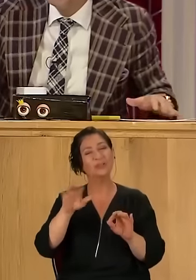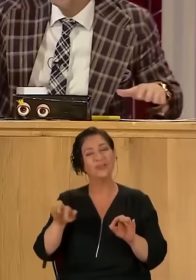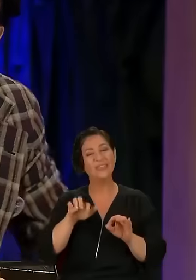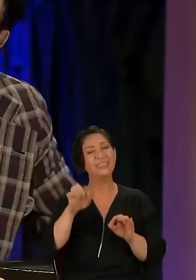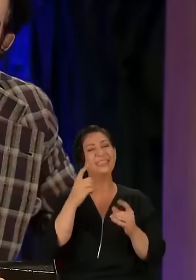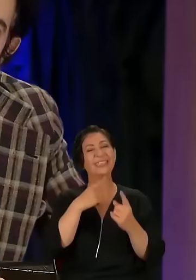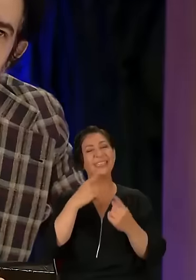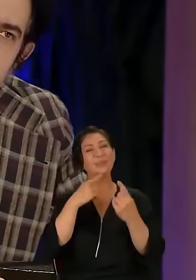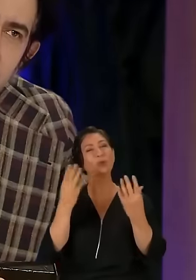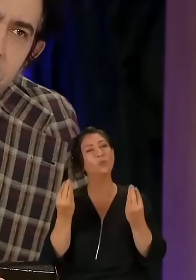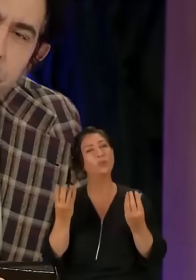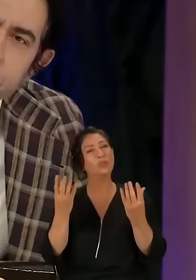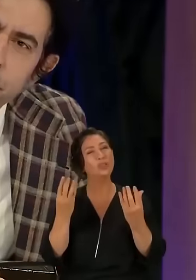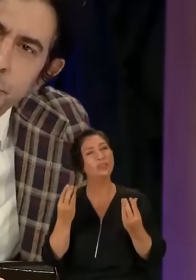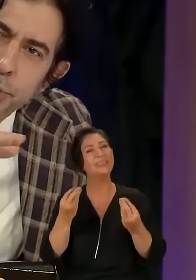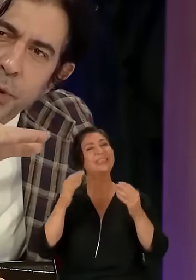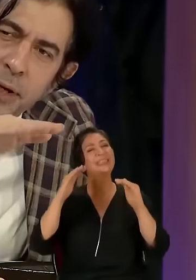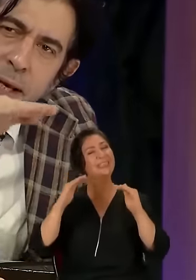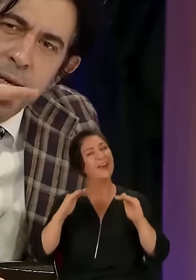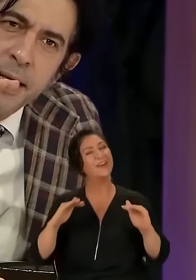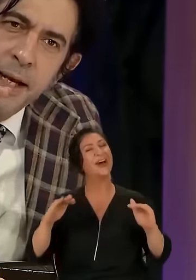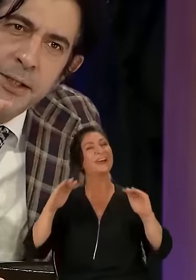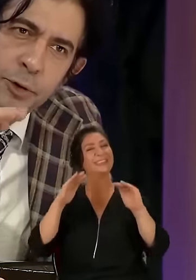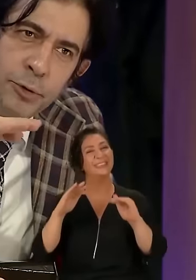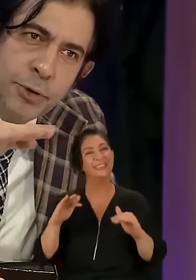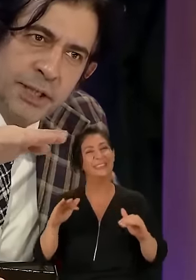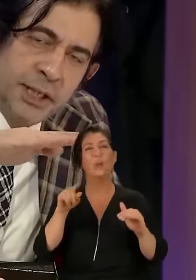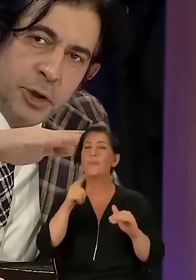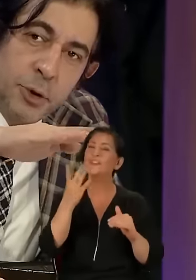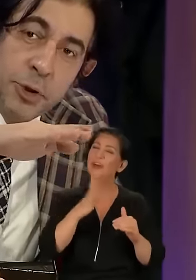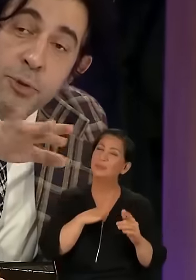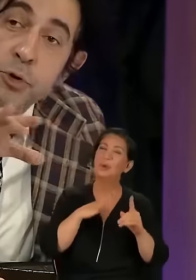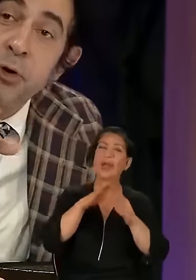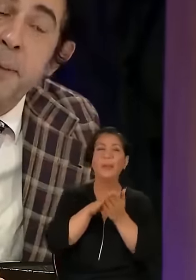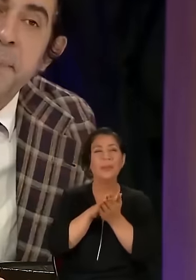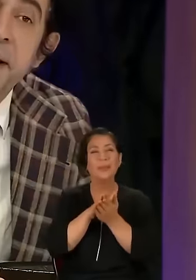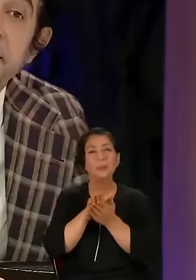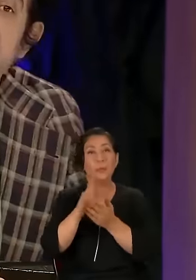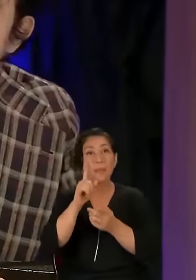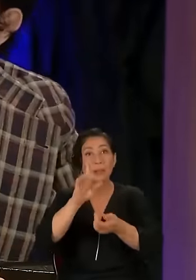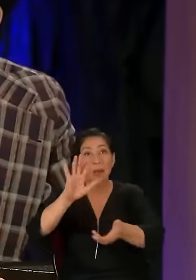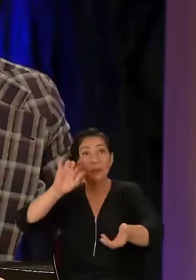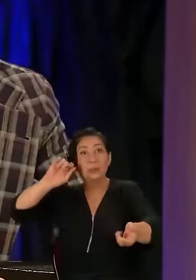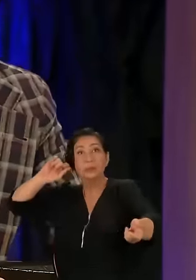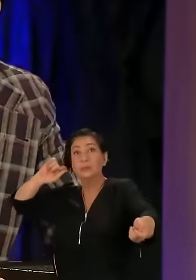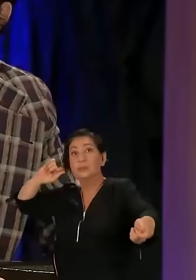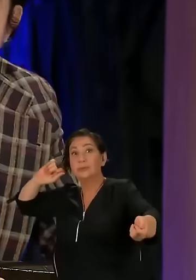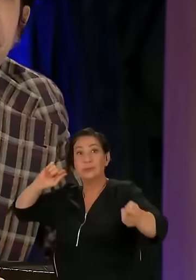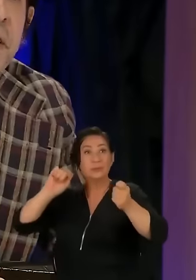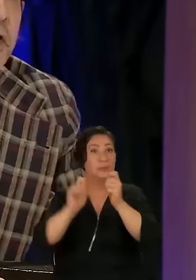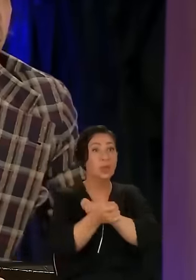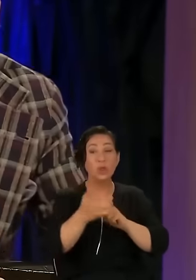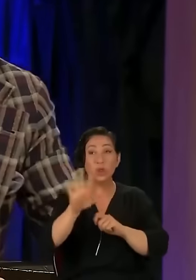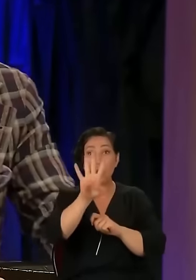viteste gidiyormuş gibi yumuşak, smooth böyle hani yolun üzerinde kayıyormuş gibi sonra bir anda nasıl yapıyorsa